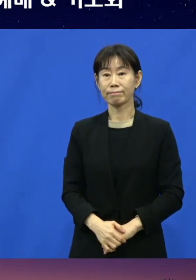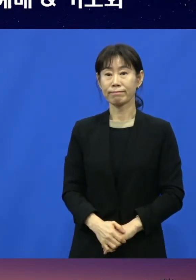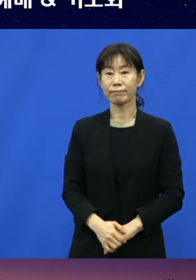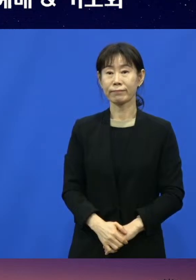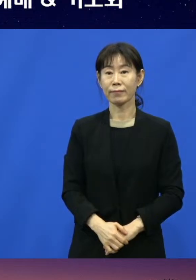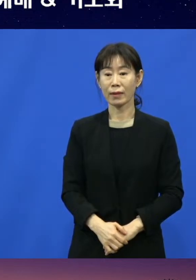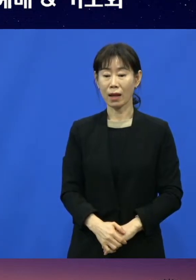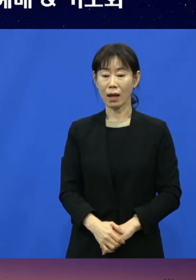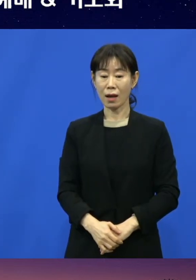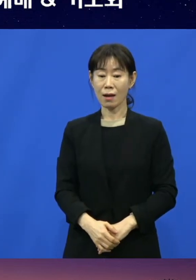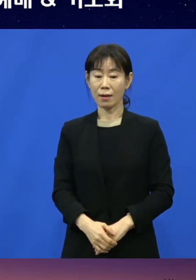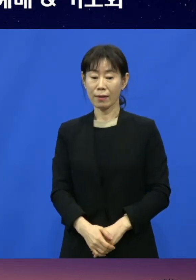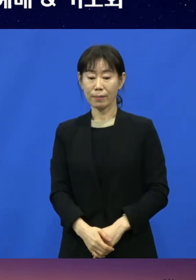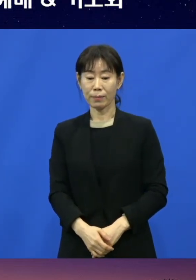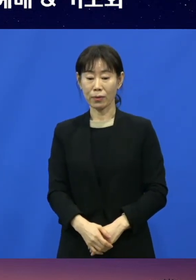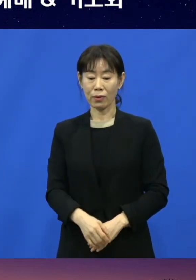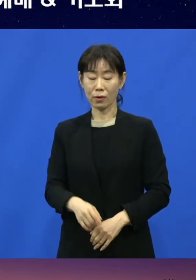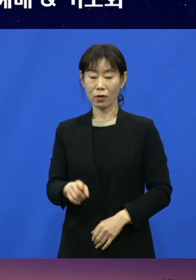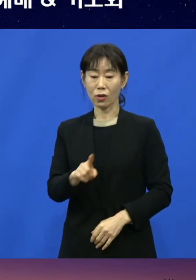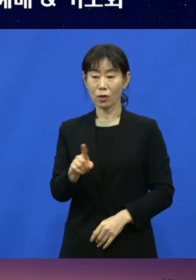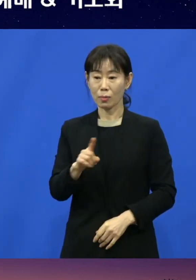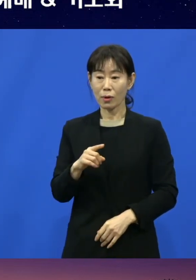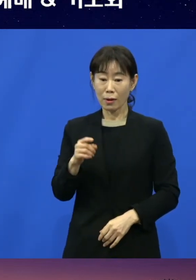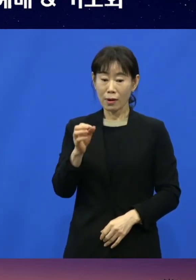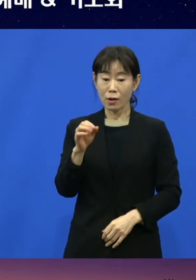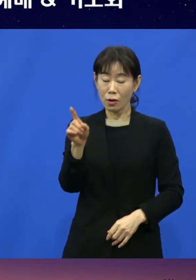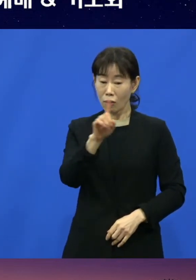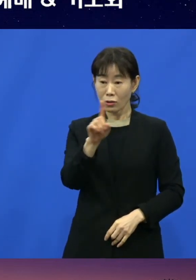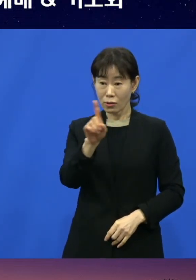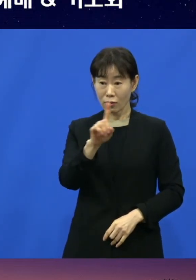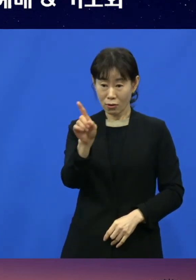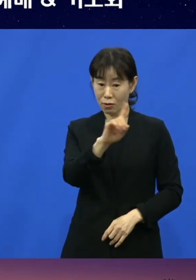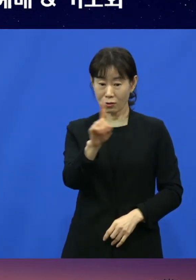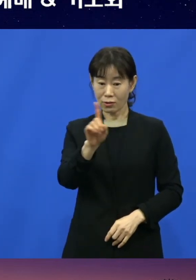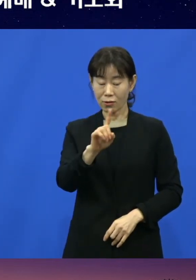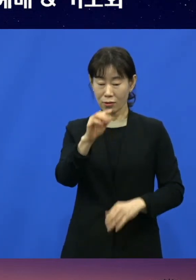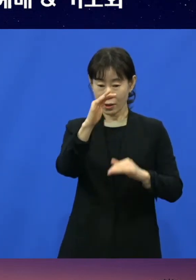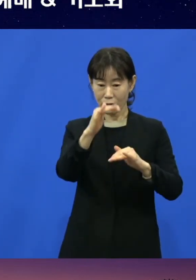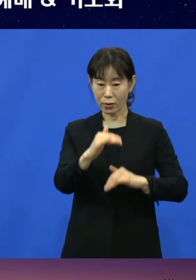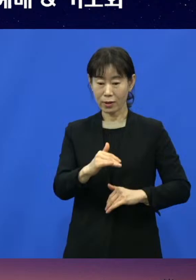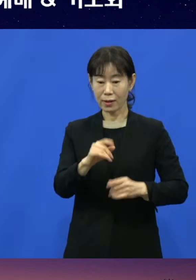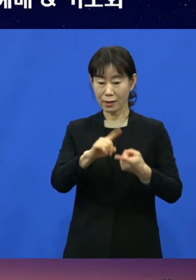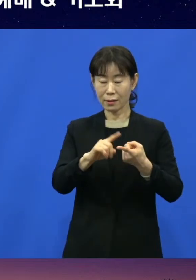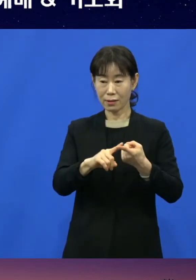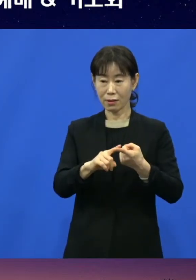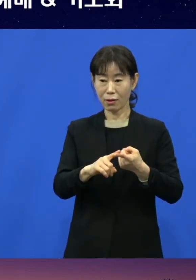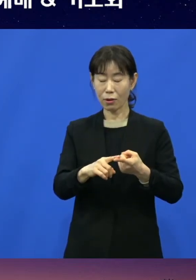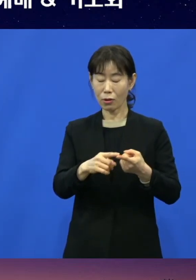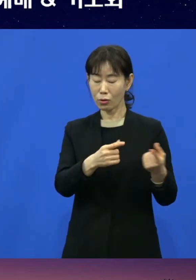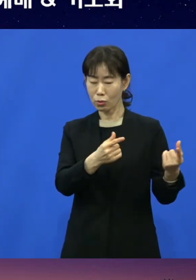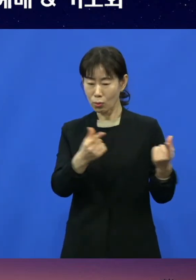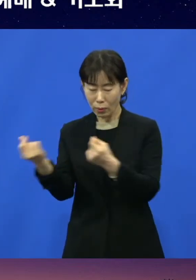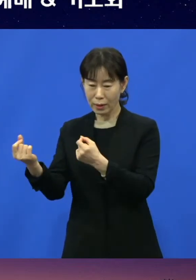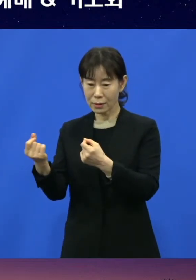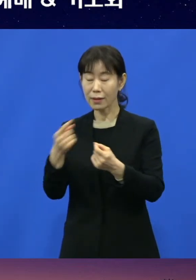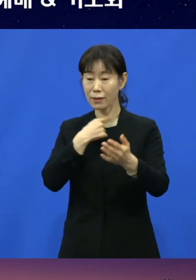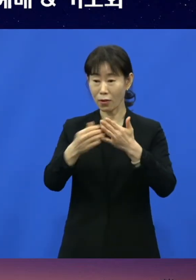똑같이 보았는데 전혀 다른 반응을 일으키는데 한 사람은 본 거예요. 근데 한 사람은 못 보고 지나간